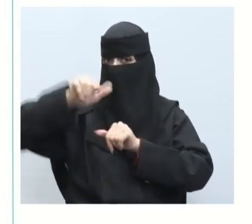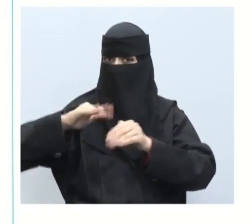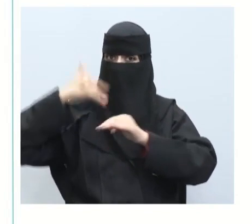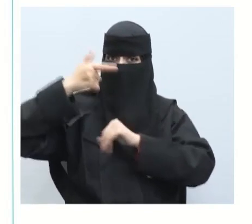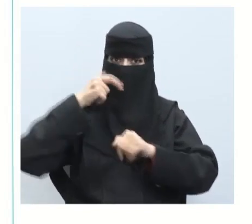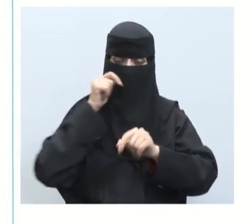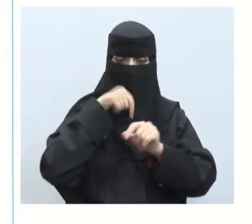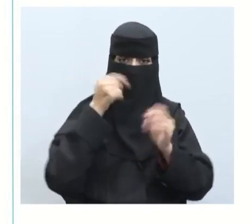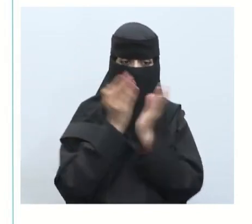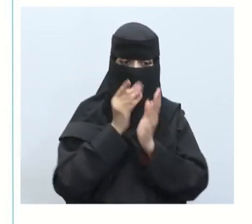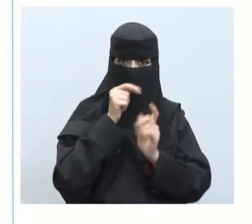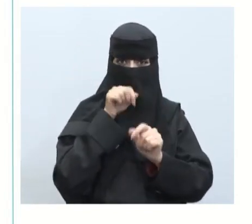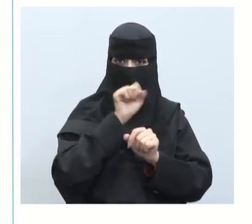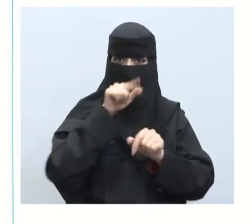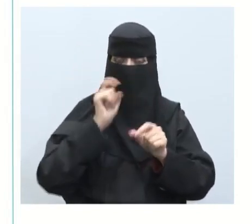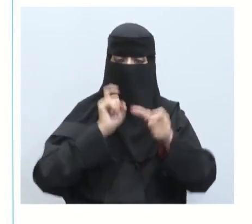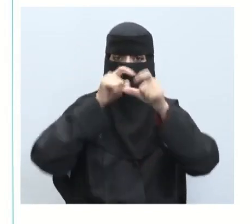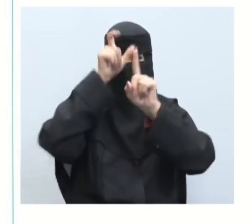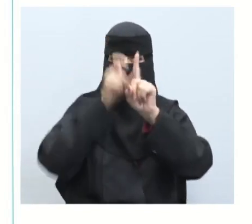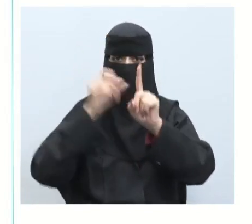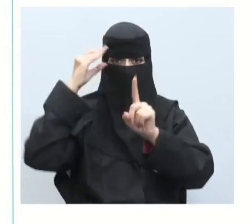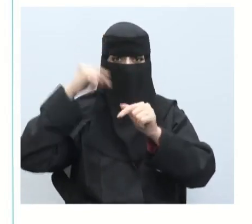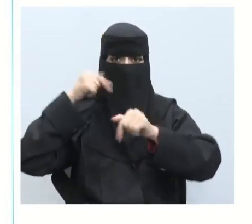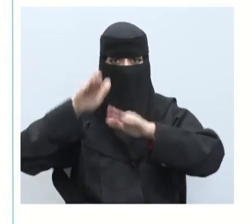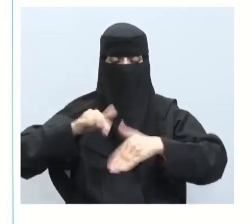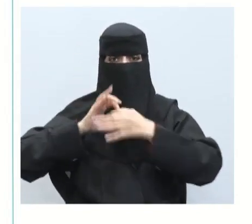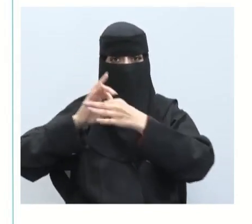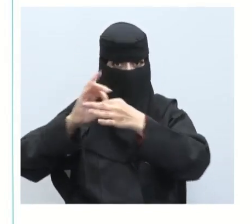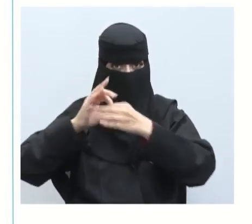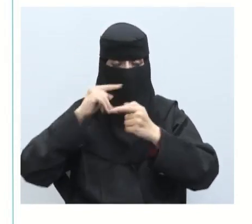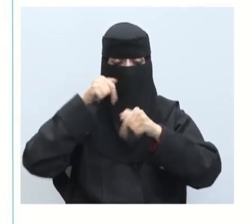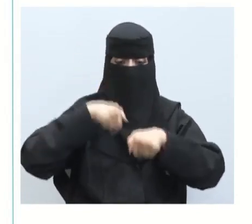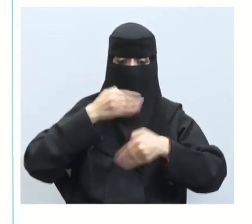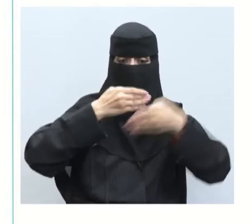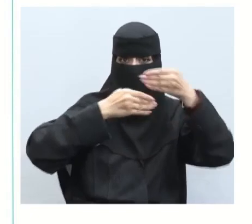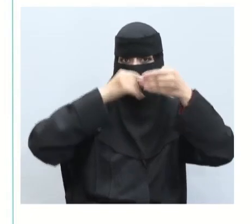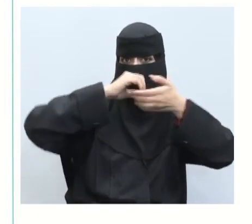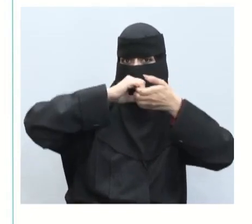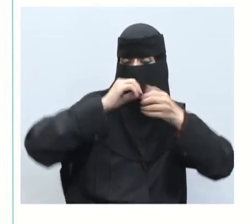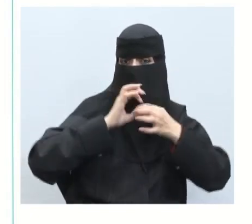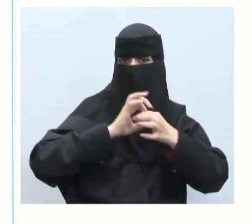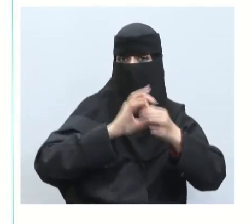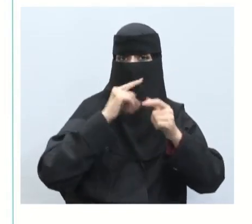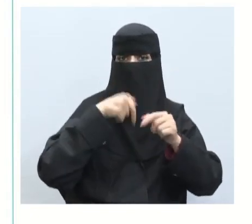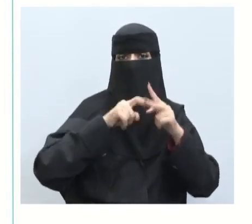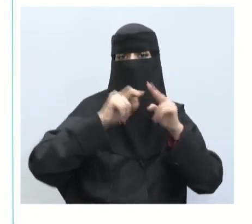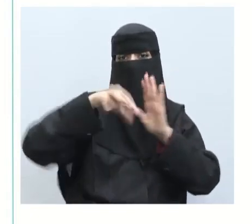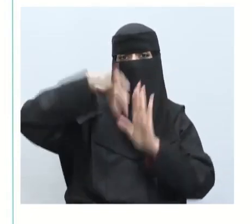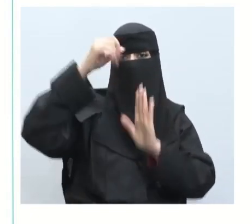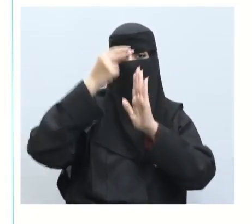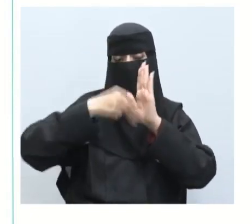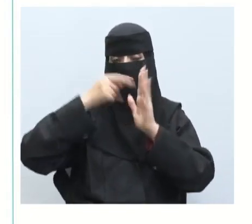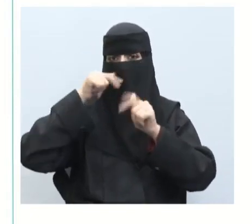دراسه خصائصهم توصلوا العلماء انهم متواصلون انهم بناه للعلاقات وصناع قرار ذكرنا